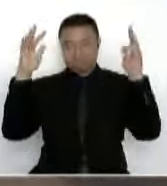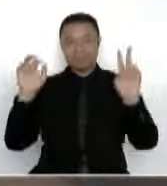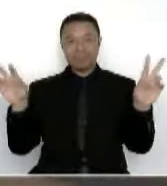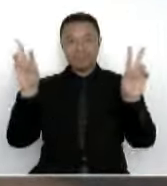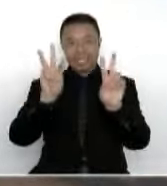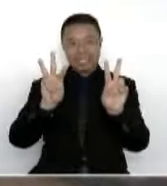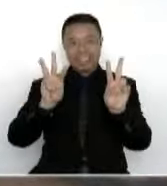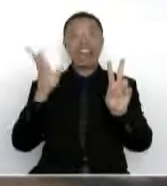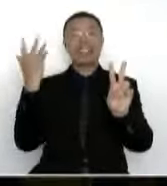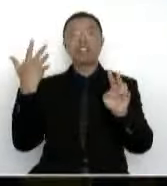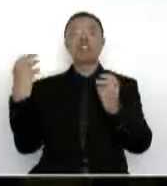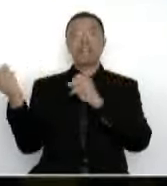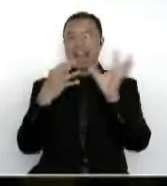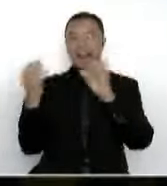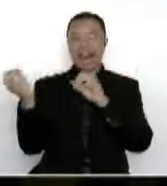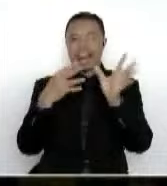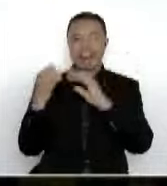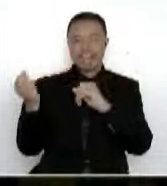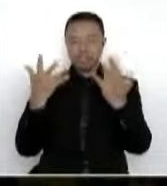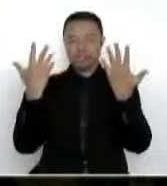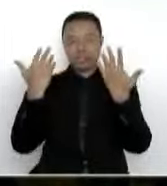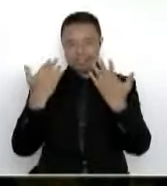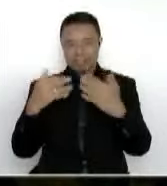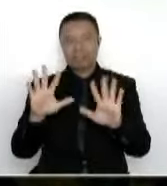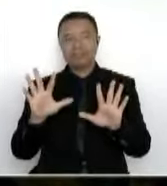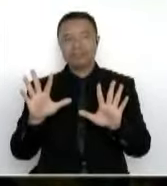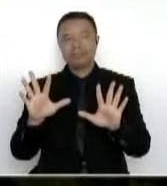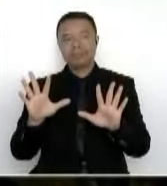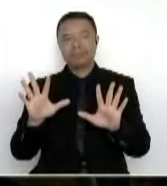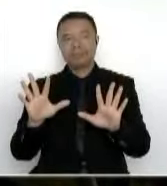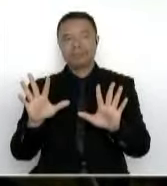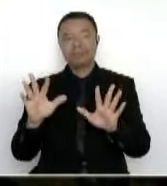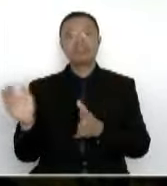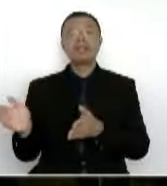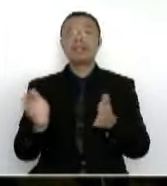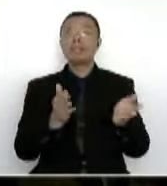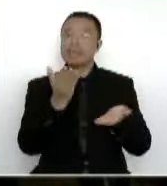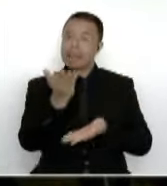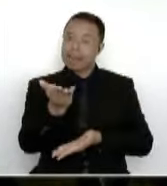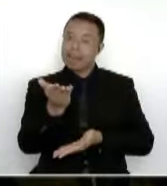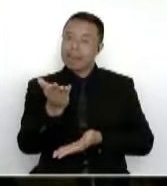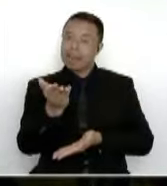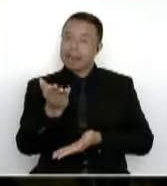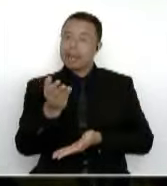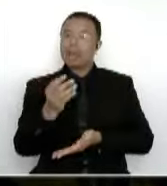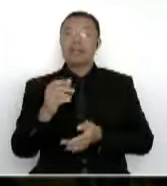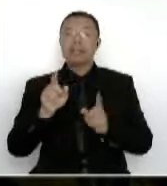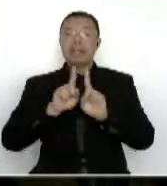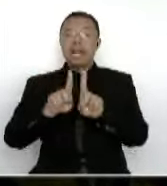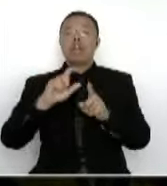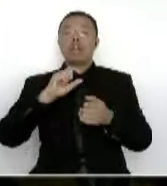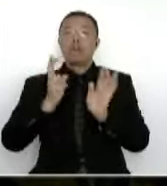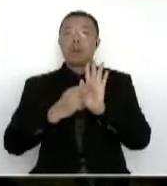kedua pasangan calon gubernur dan Pasangan calon wakil gubernur dan kami persilakan kepada pasangan calon nomor urut du untuk